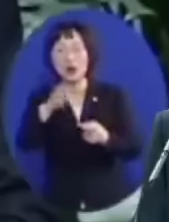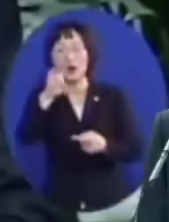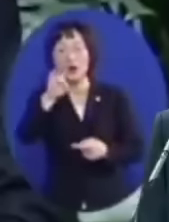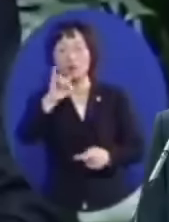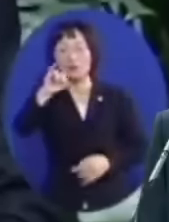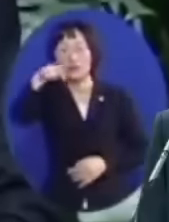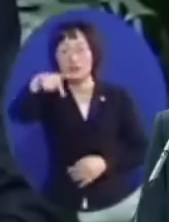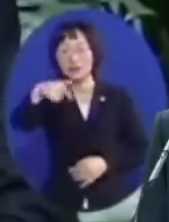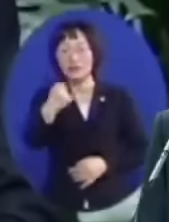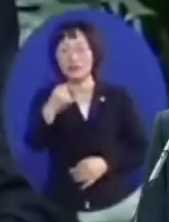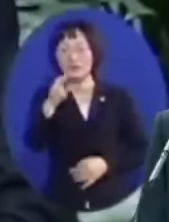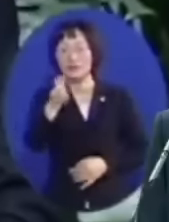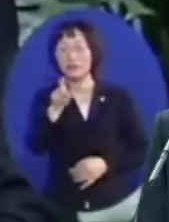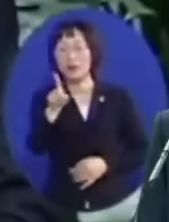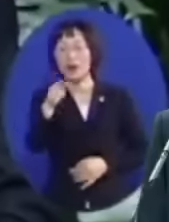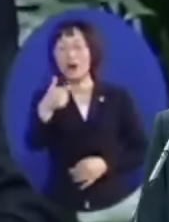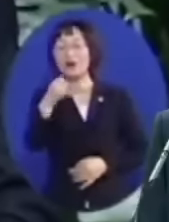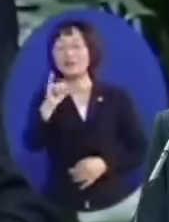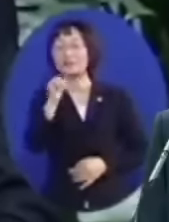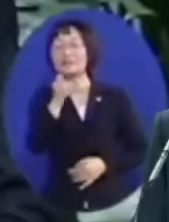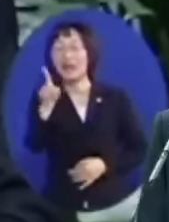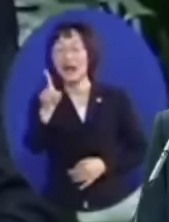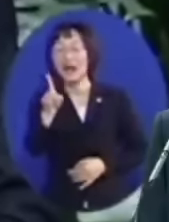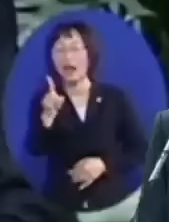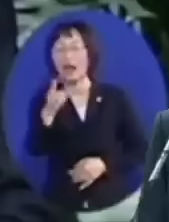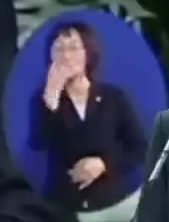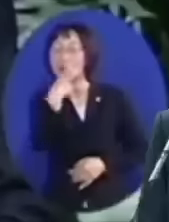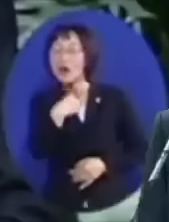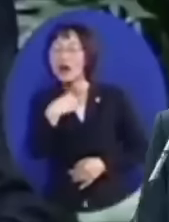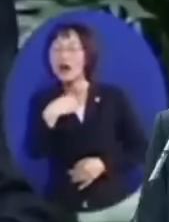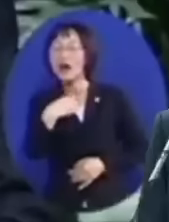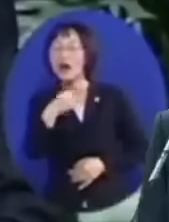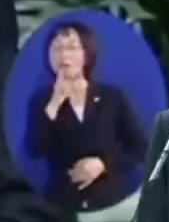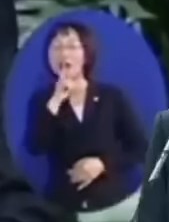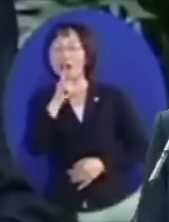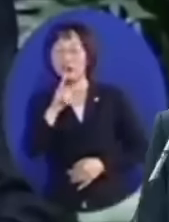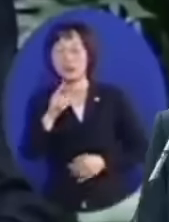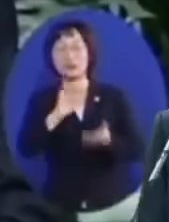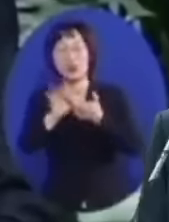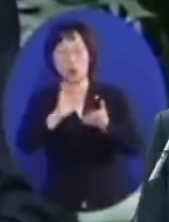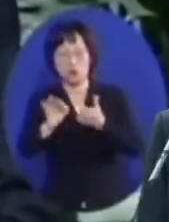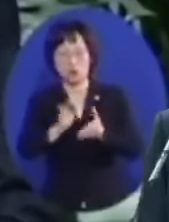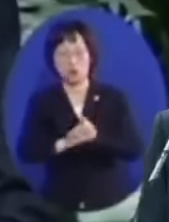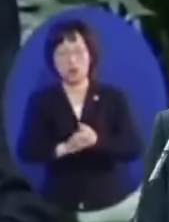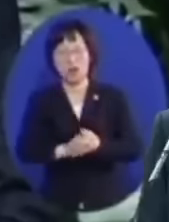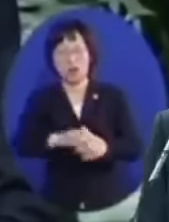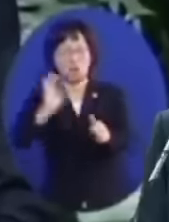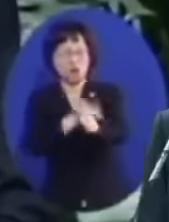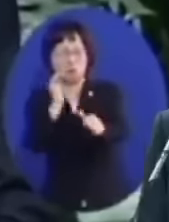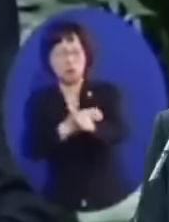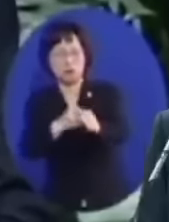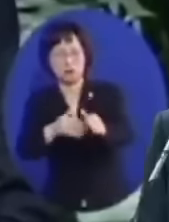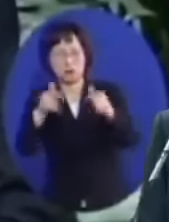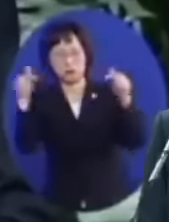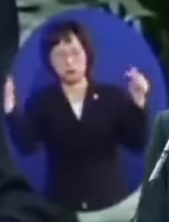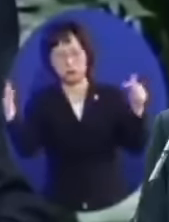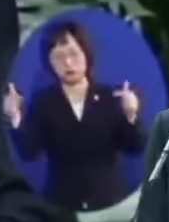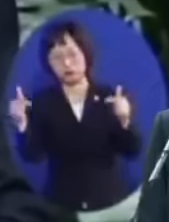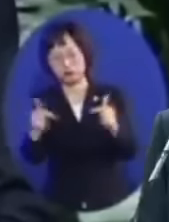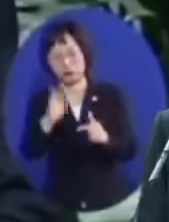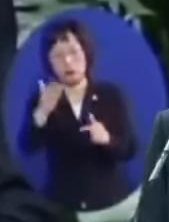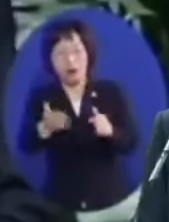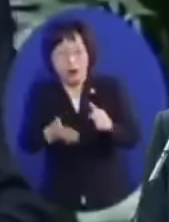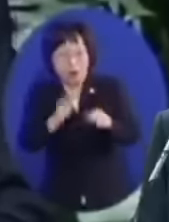말하는데 자꾸 너 못한다, 너 못한다 하면 점점 못하게 되지요. 너 잘한다, 할 수 있다 하면 된다